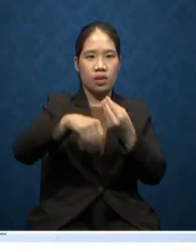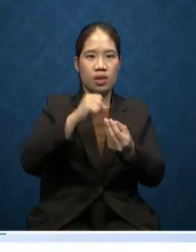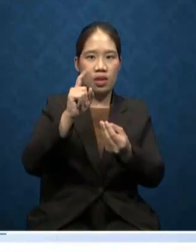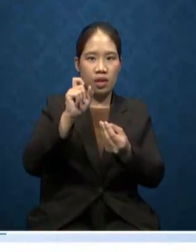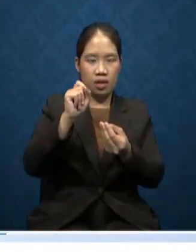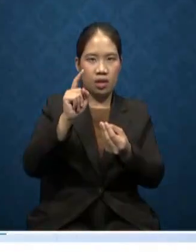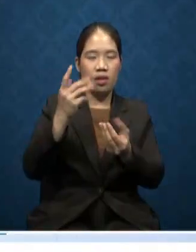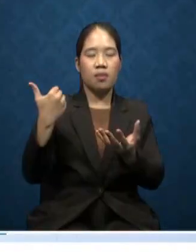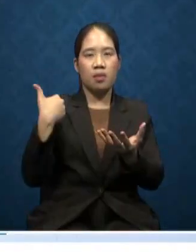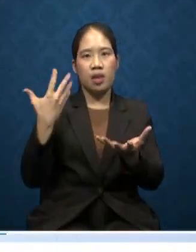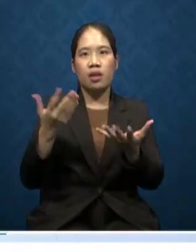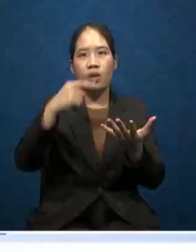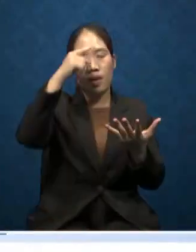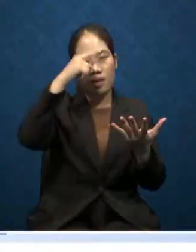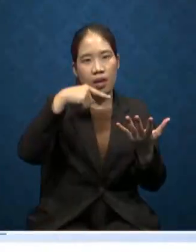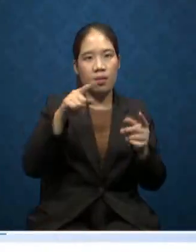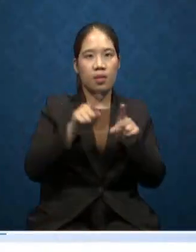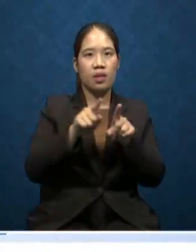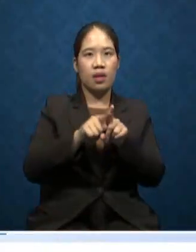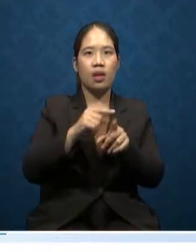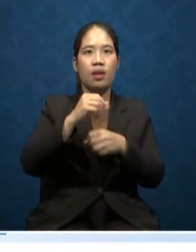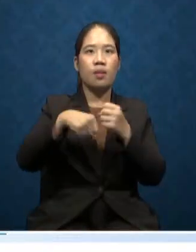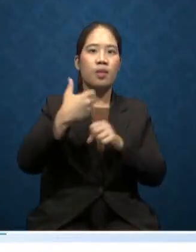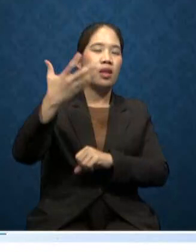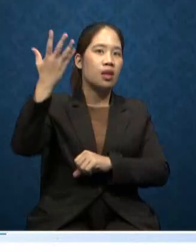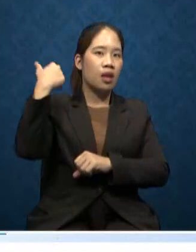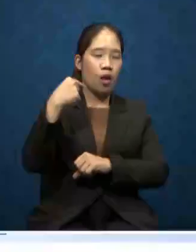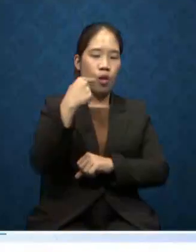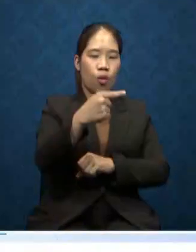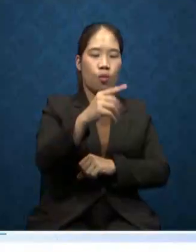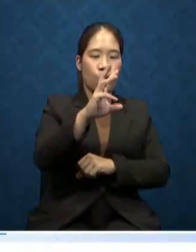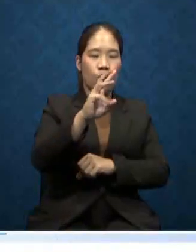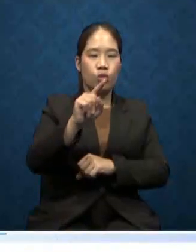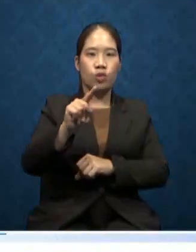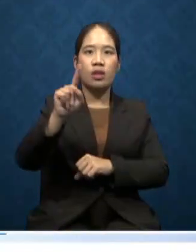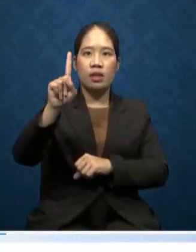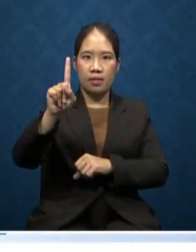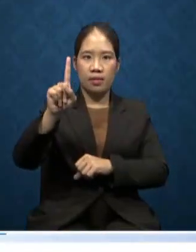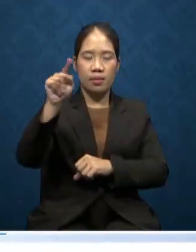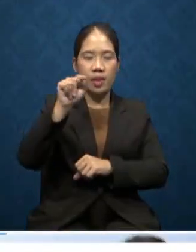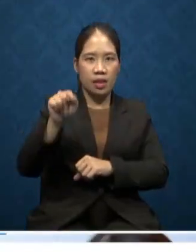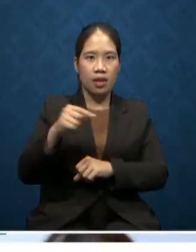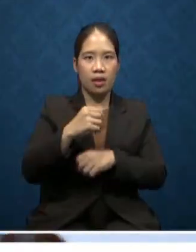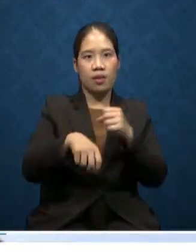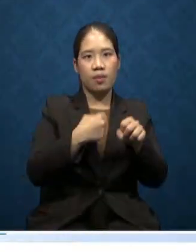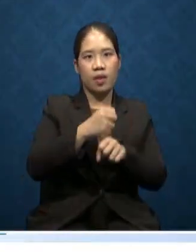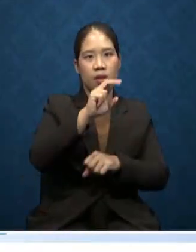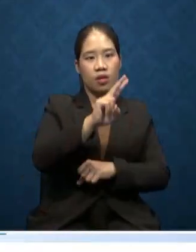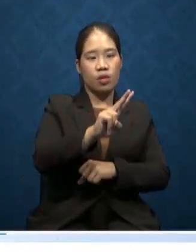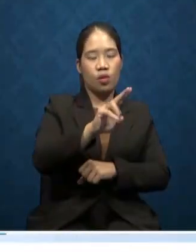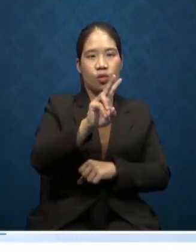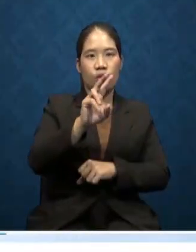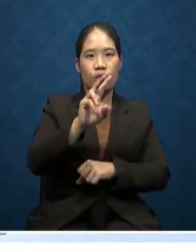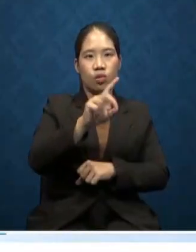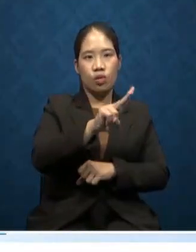รุญแรง รวมทั้งประเทศไทยด้วย ปีนั้นเราลบไป 6.1%ปี 2,564